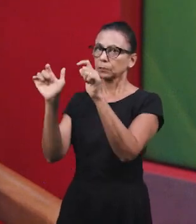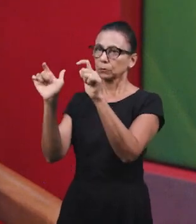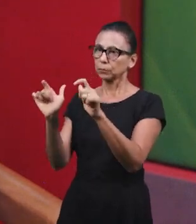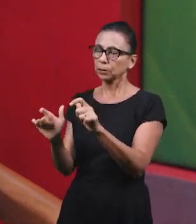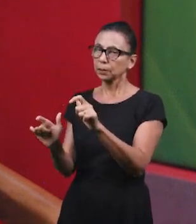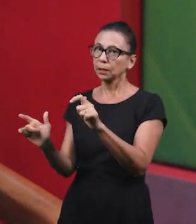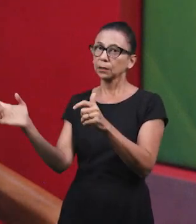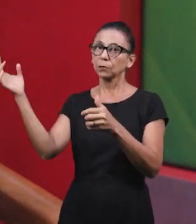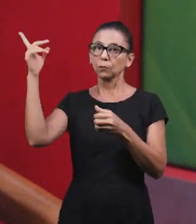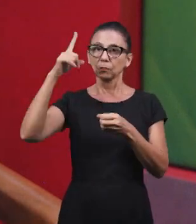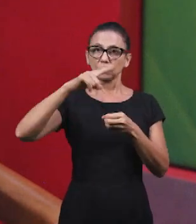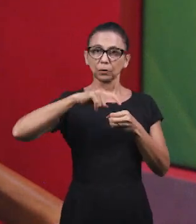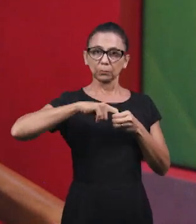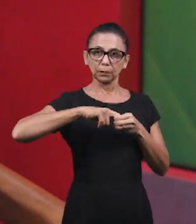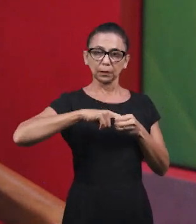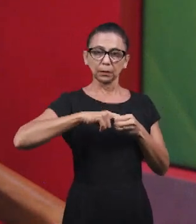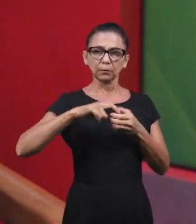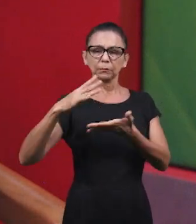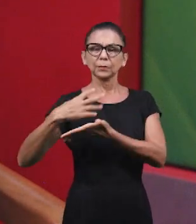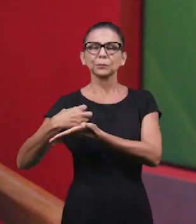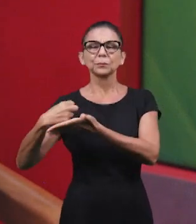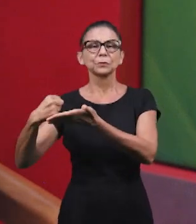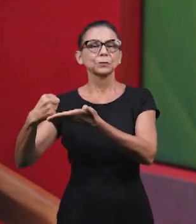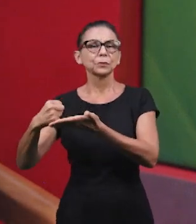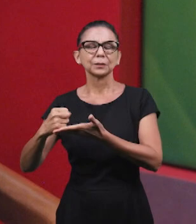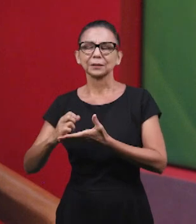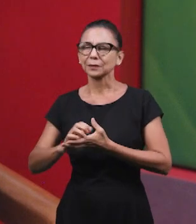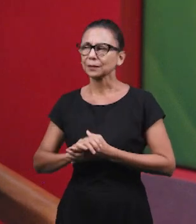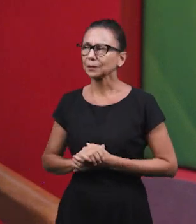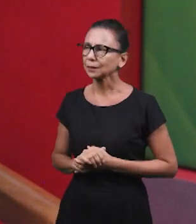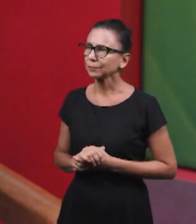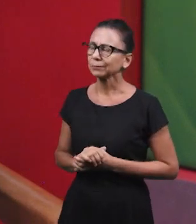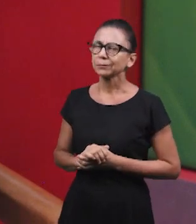chercher. Mais,